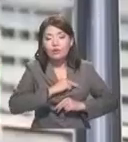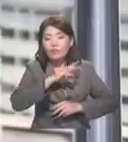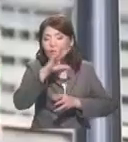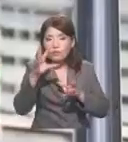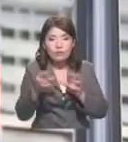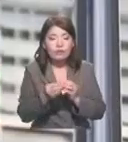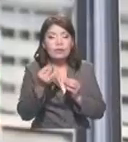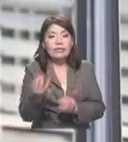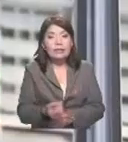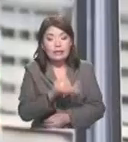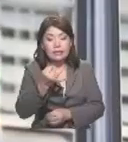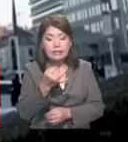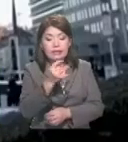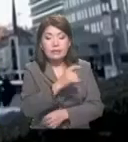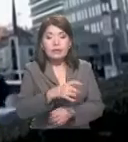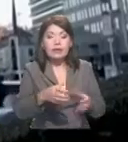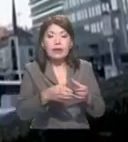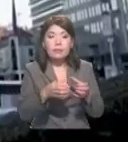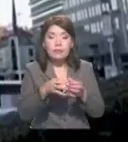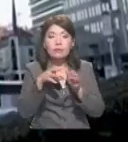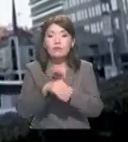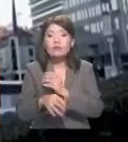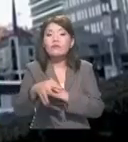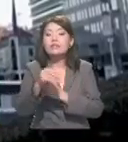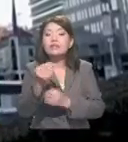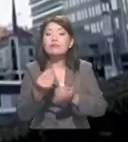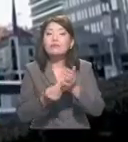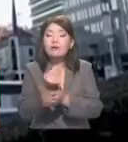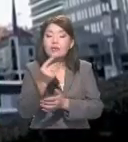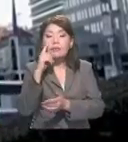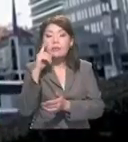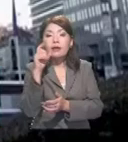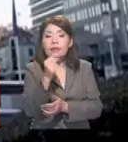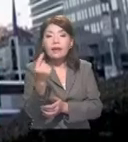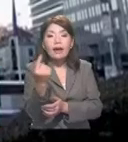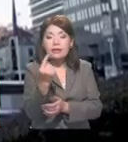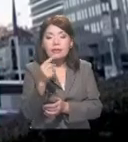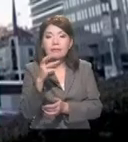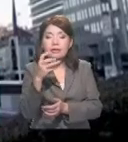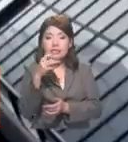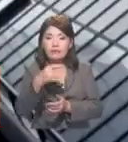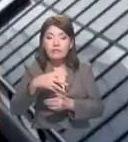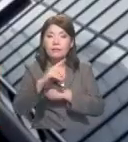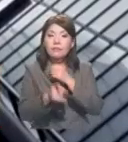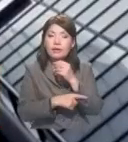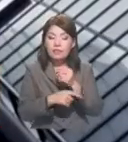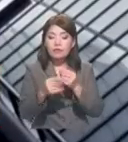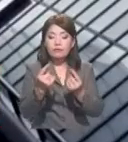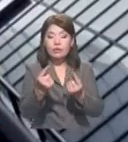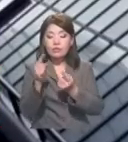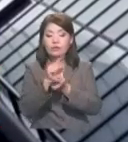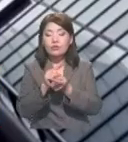может заинтересовать зарубежные компании. При этом во всех публикациях красной нитью проходит один месседж. Все последствия этих масштабных реформ